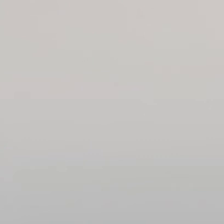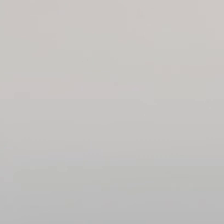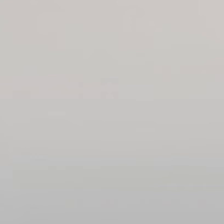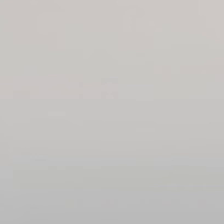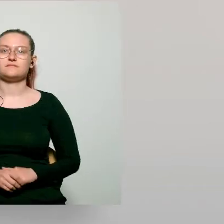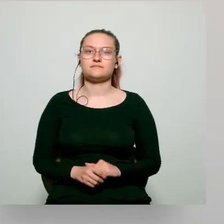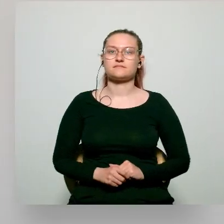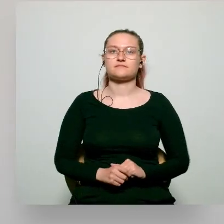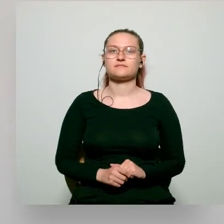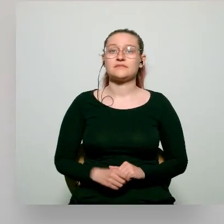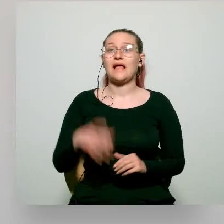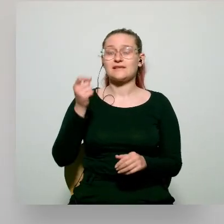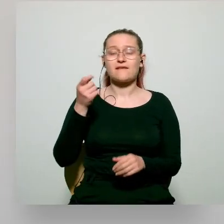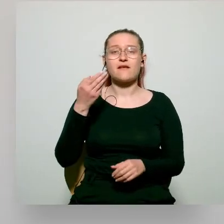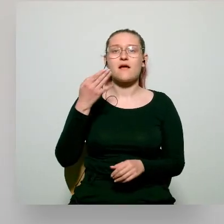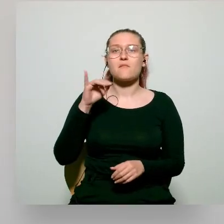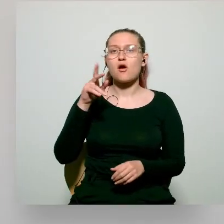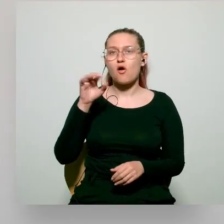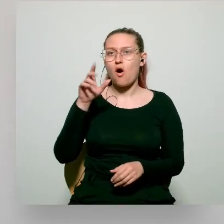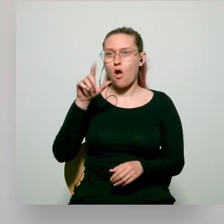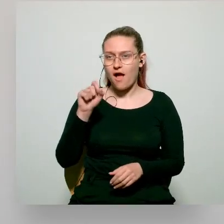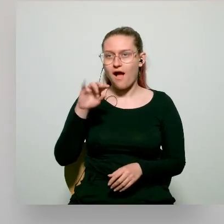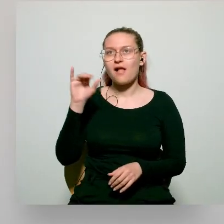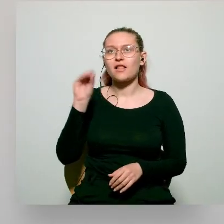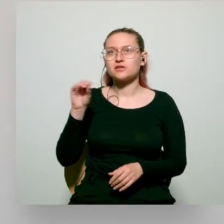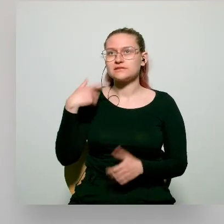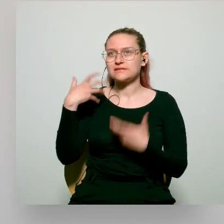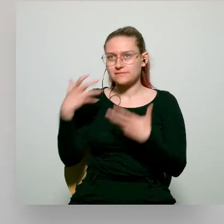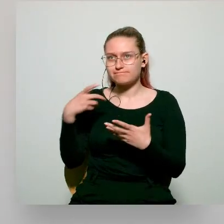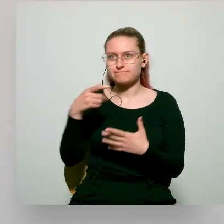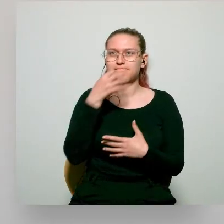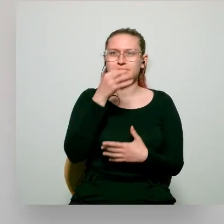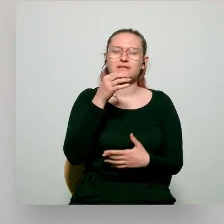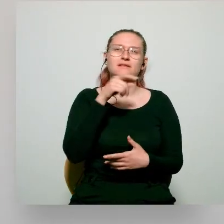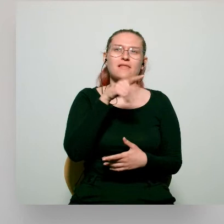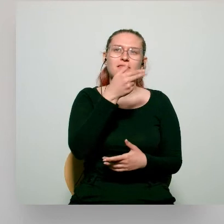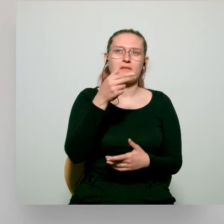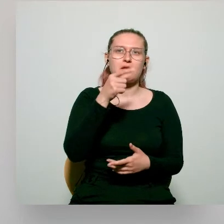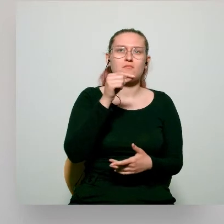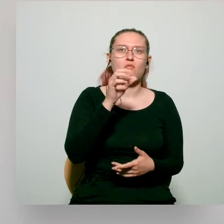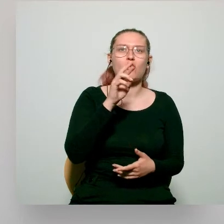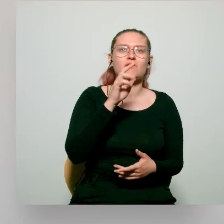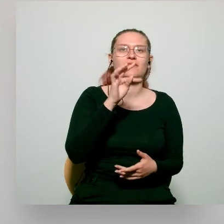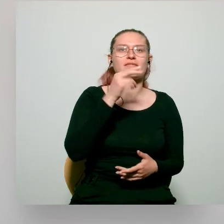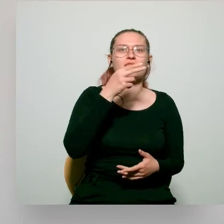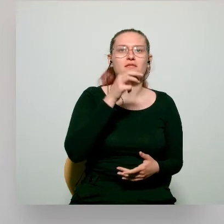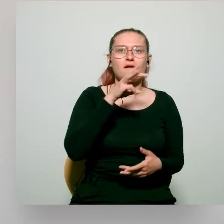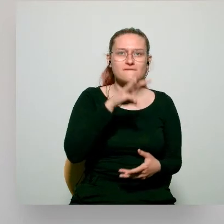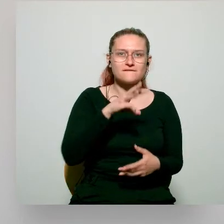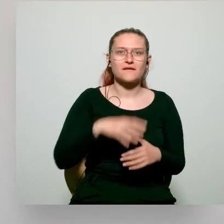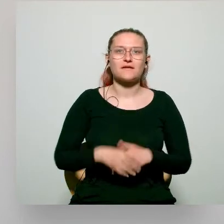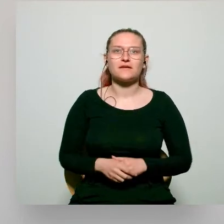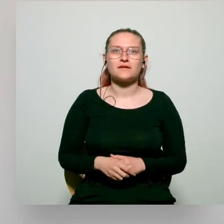panem Portnowem, o tym procesie, o tej sowie Minerwy, co to wylatuje o zmierzchu, prawda, i że to